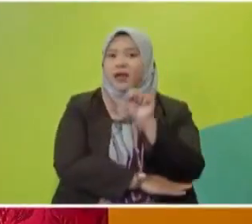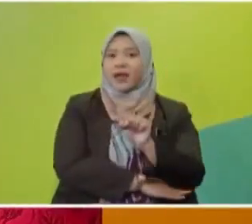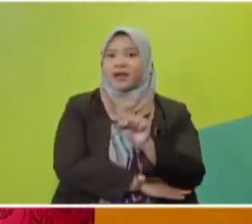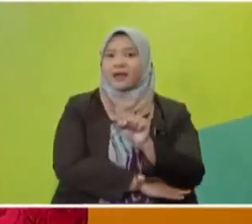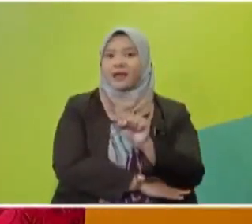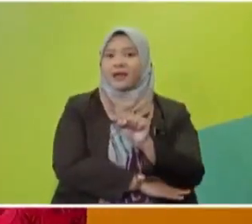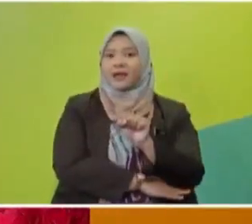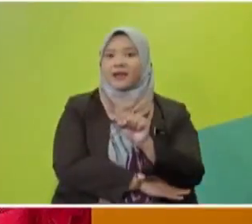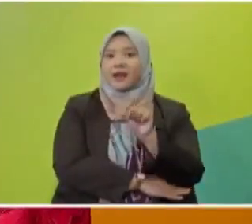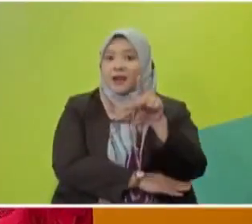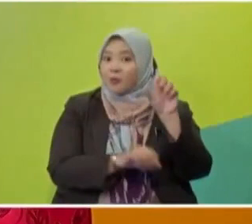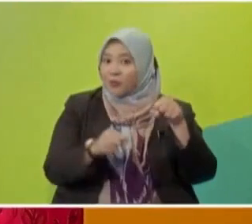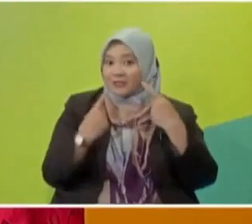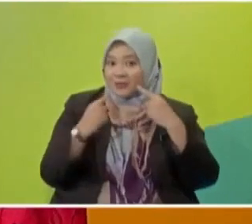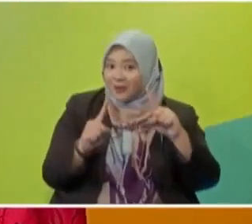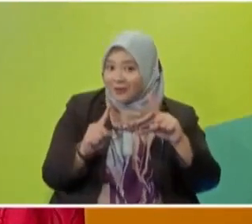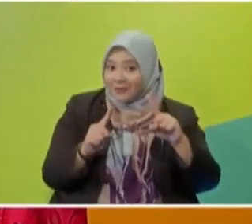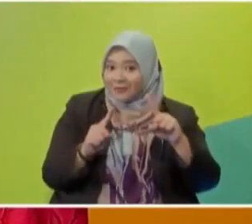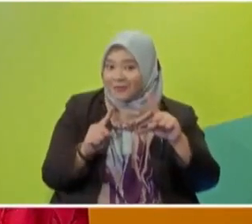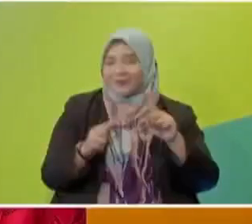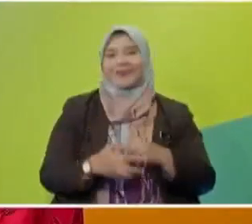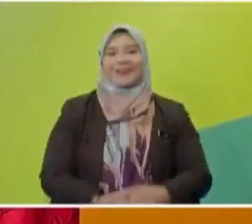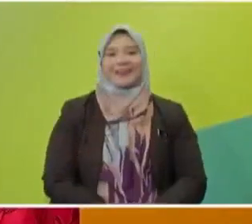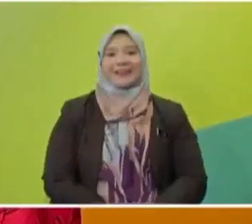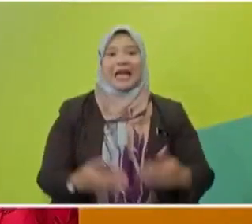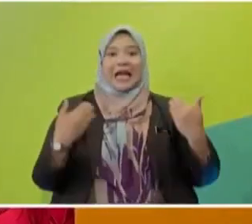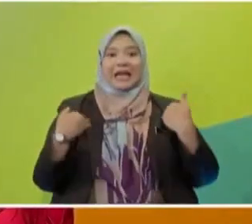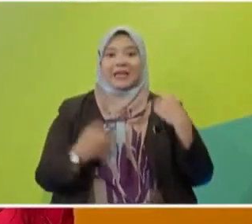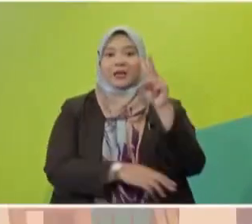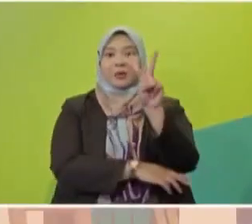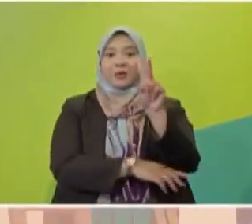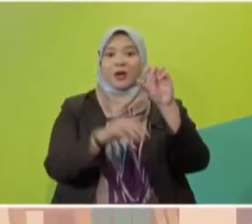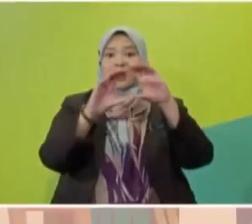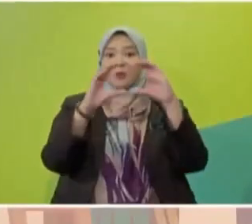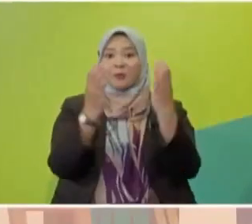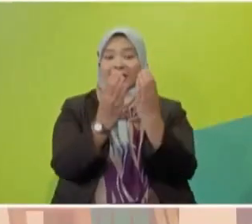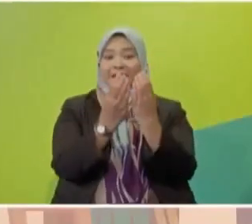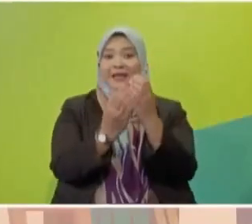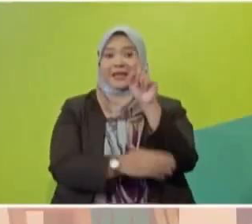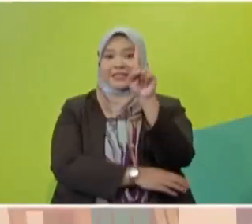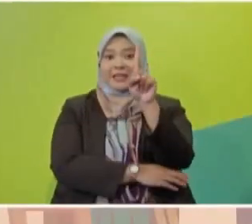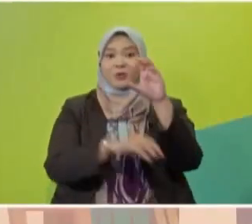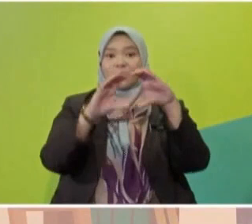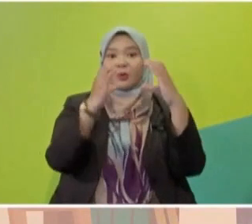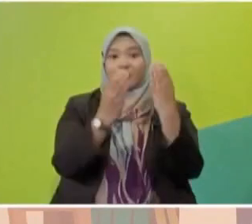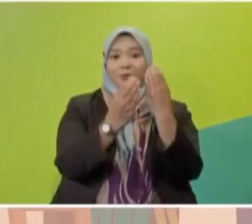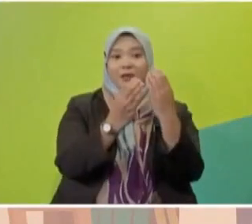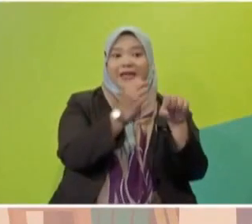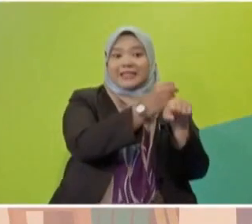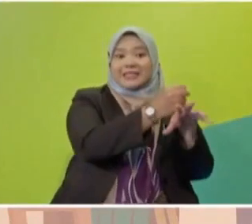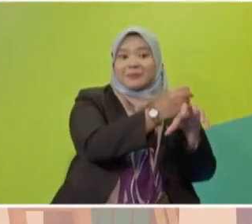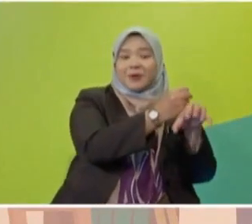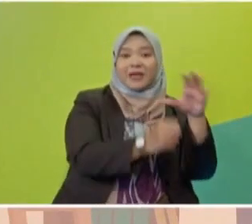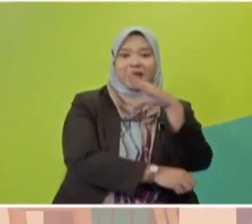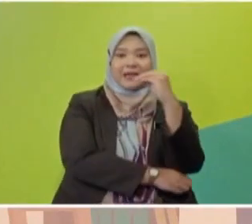kumpulan, iaitu kumpulan semut dan merpati. Murid-murid sila angkat kumpulan kamu. Ha, oh. Ya, kumpulan